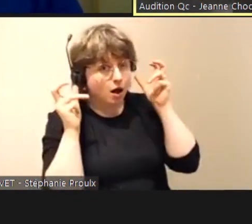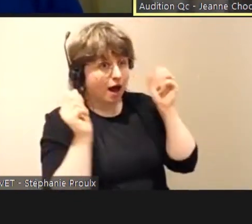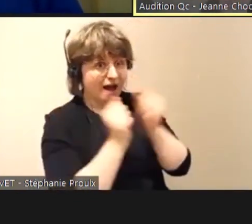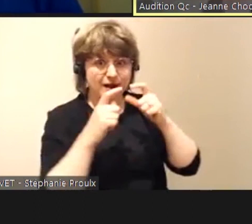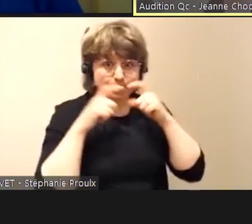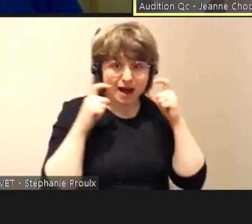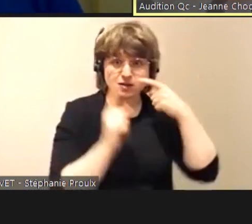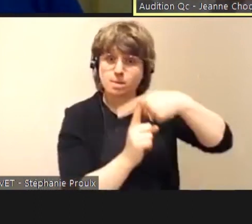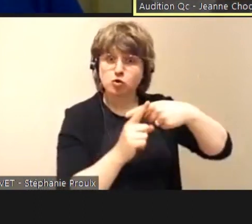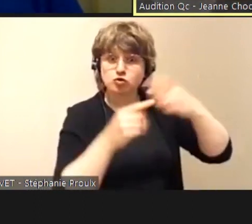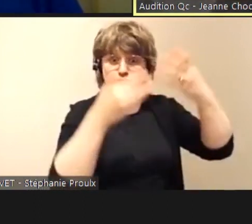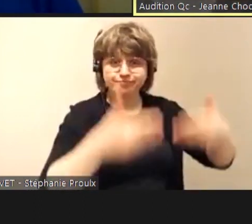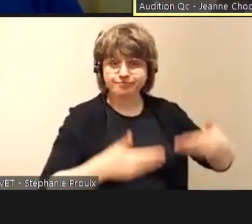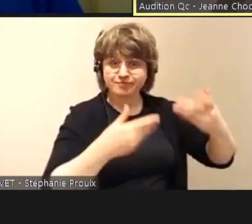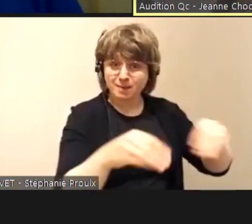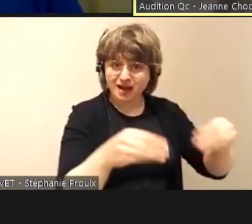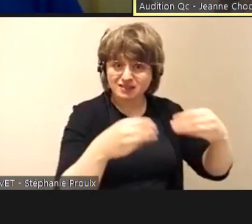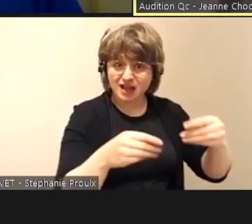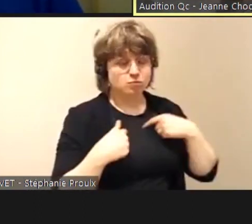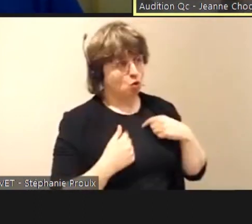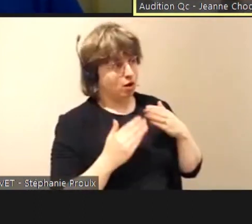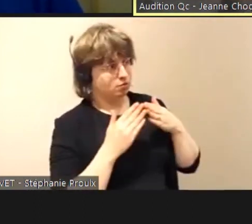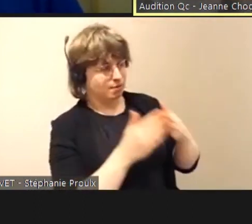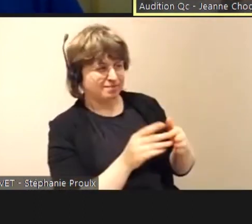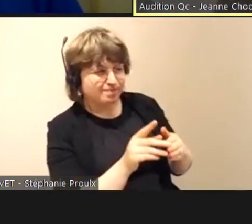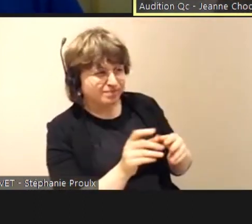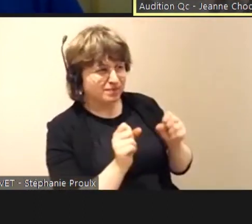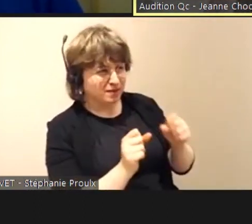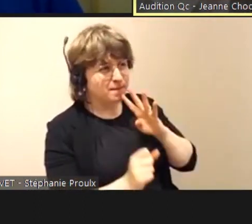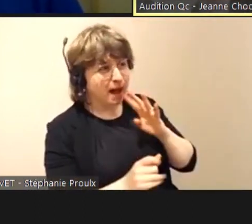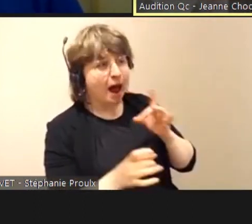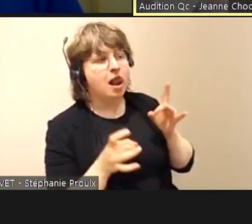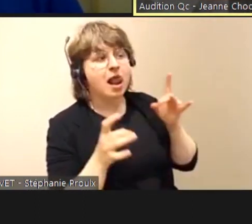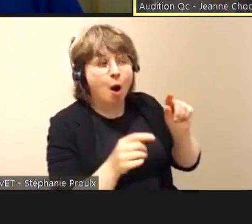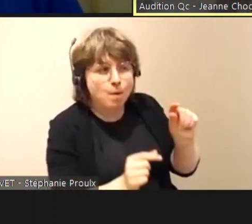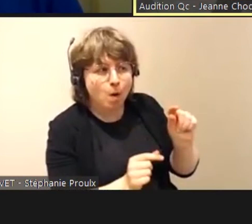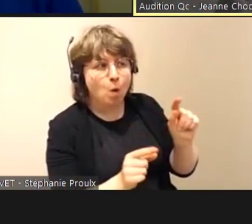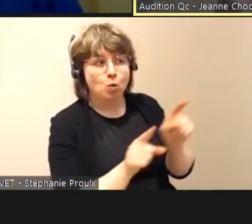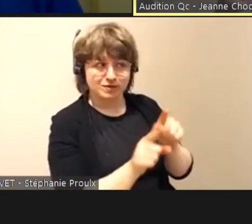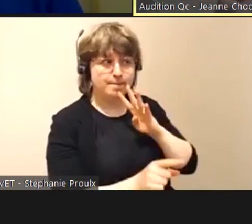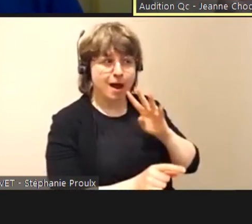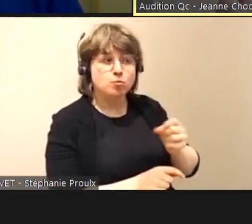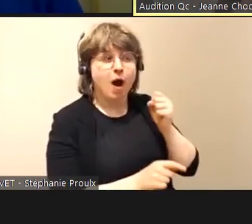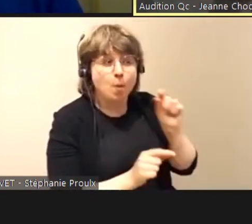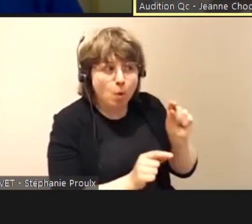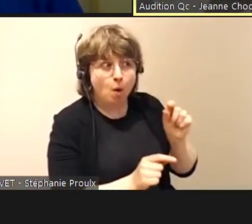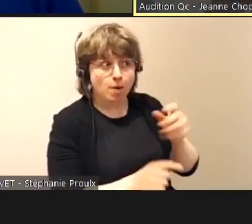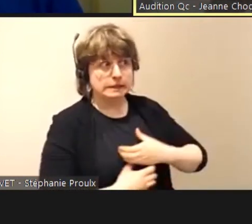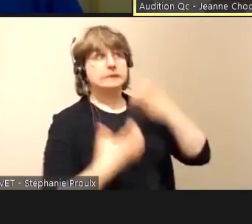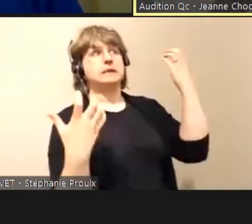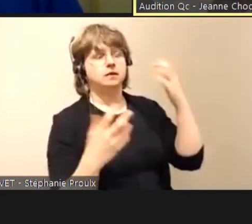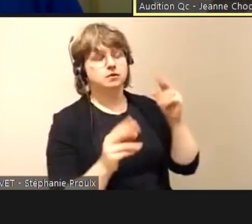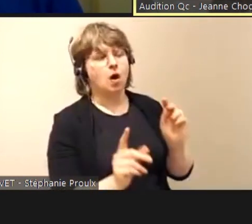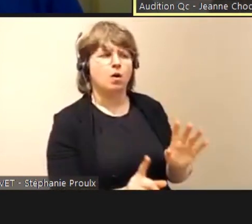un plexiglas, je demande aux gens de parler un peu plus lentement, un peu plus fort, pas crier surtout, parce que